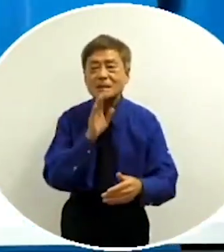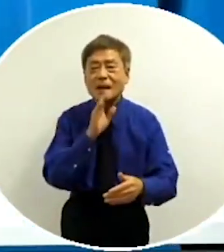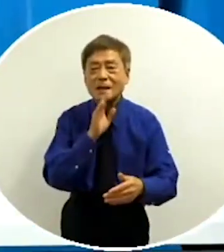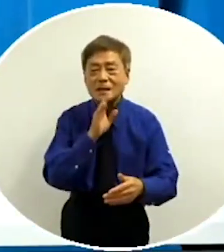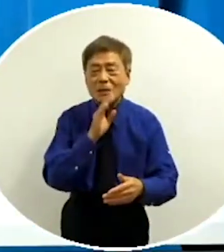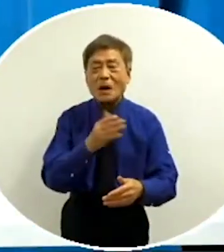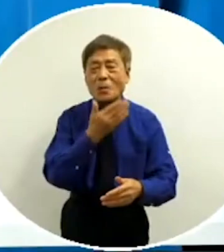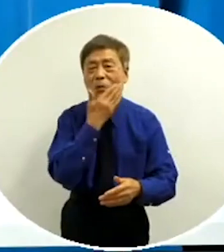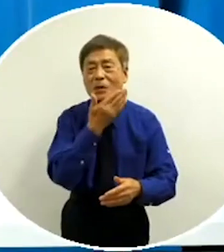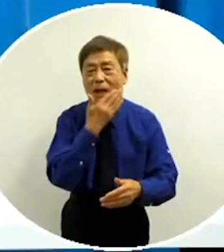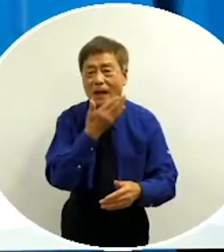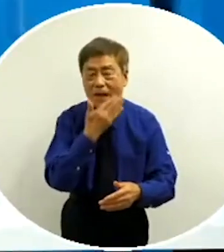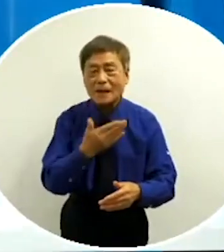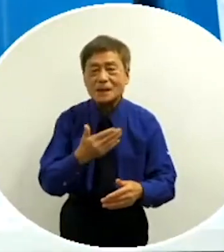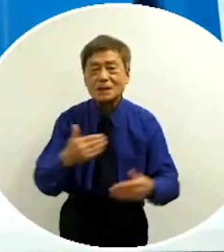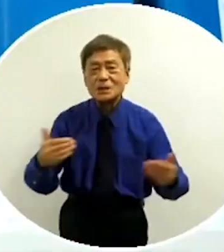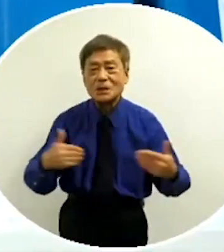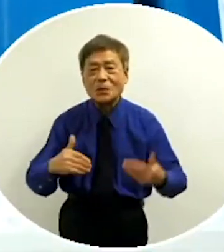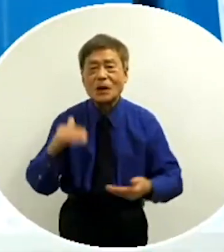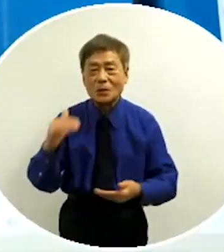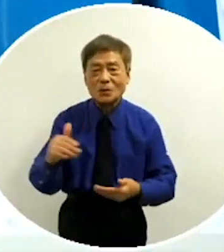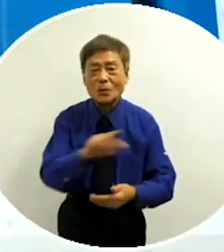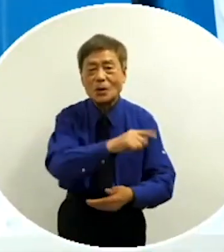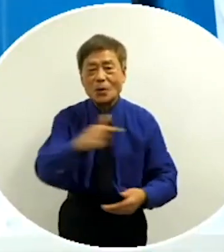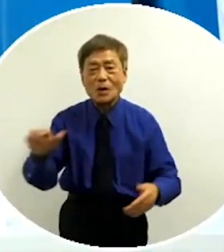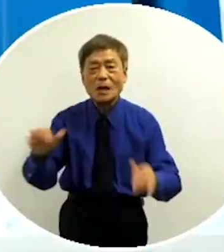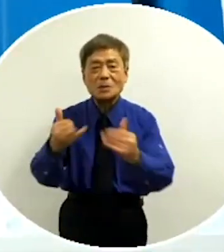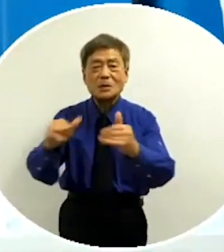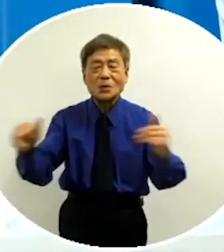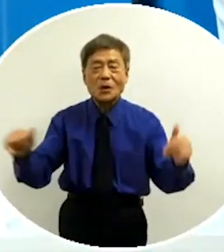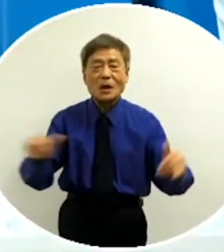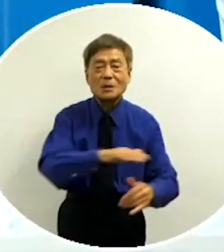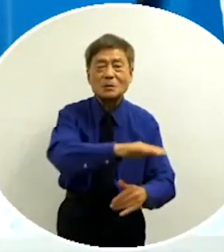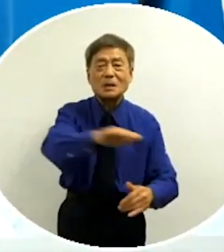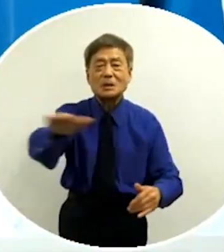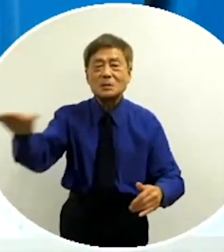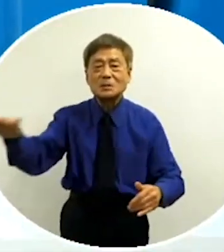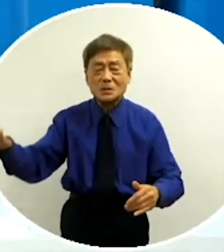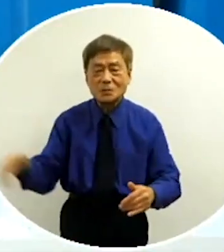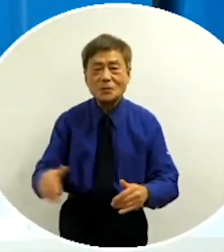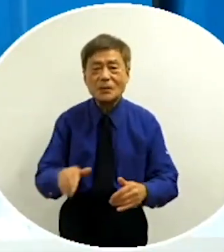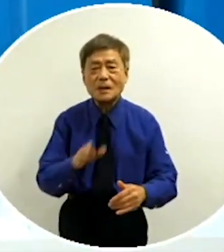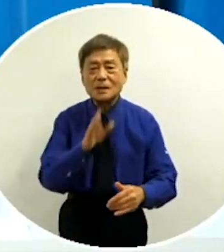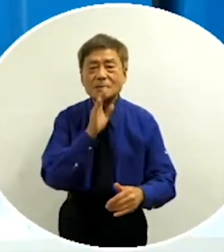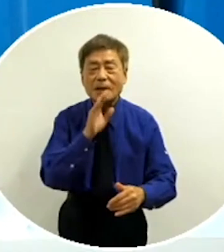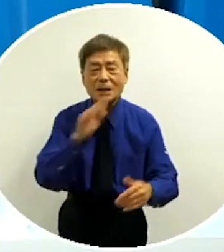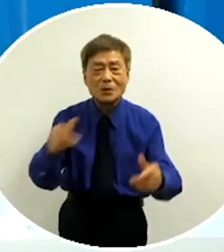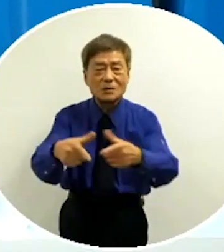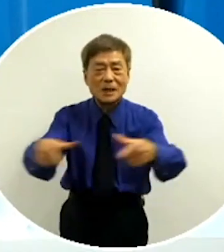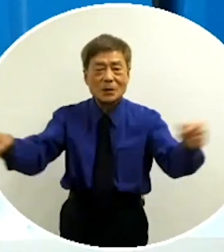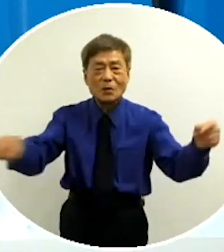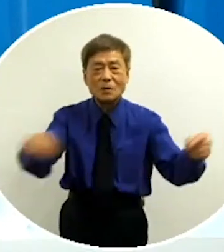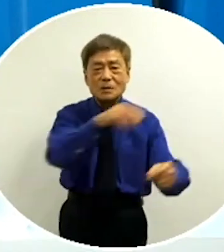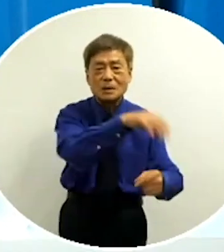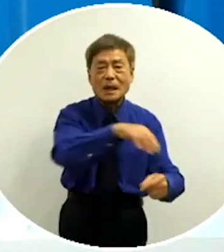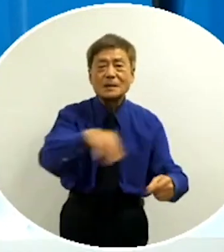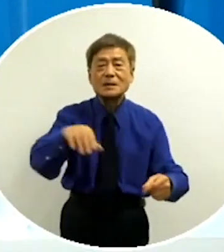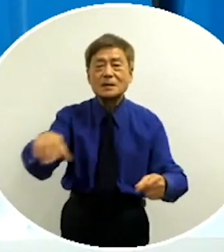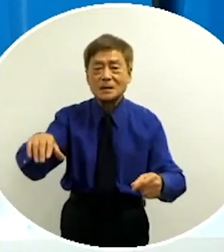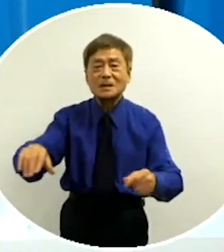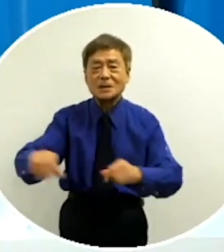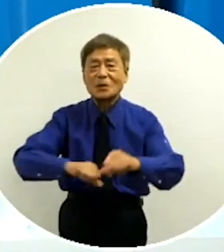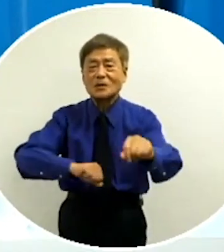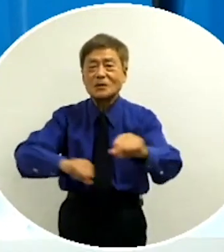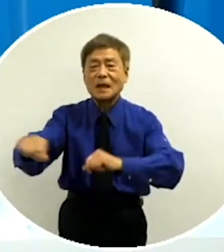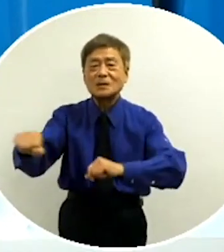でhere 方がおっしゃるように実際の事例を乗せてーって皆さん3てくださいねって言わなきゃいけないんですけどちょっとやっぱり